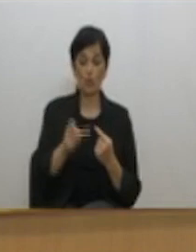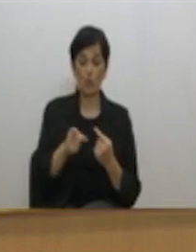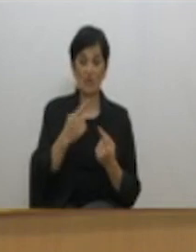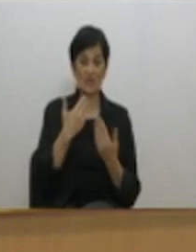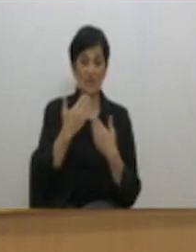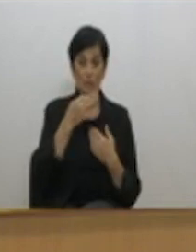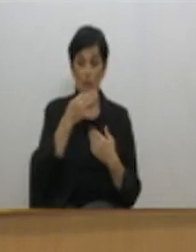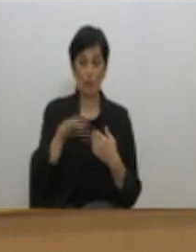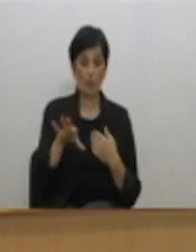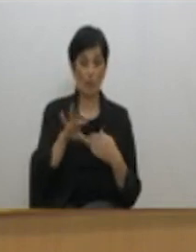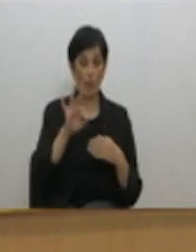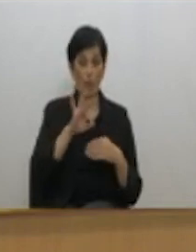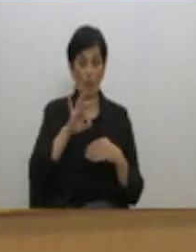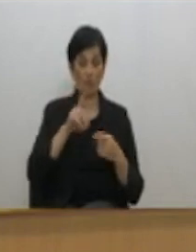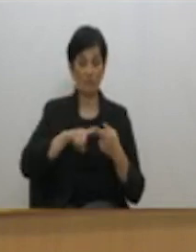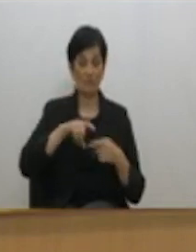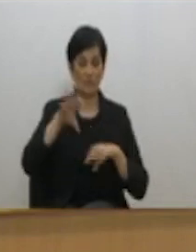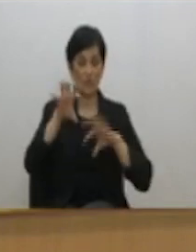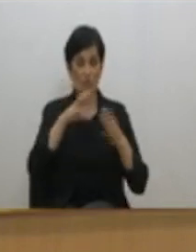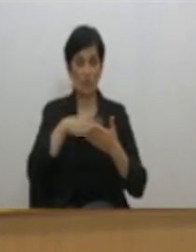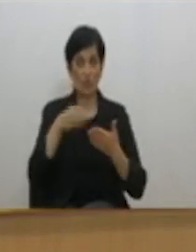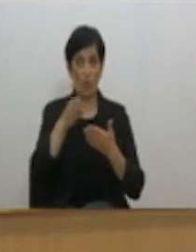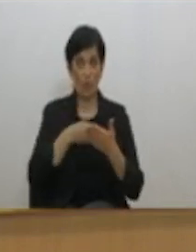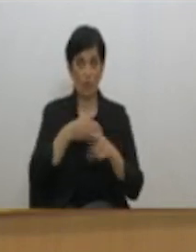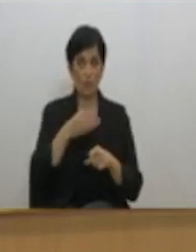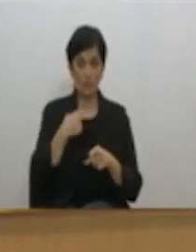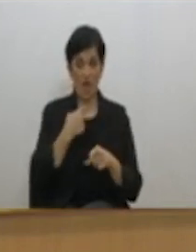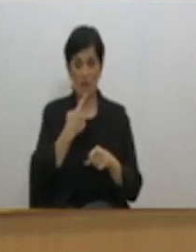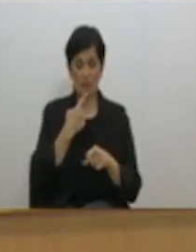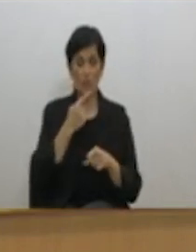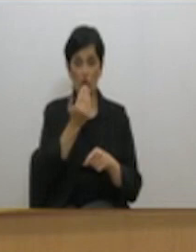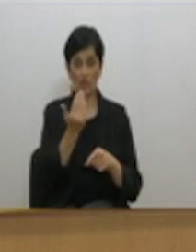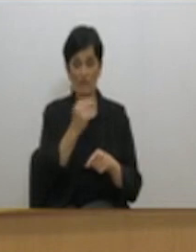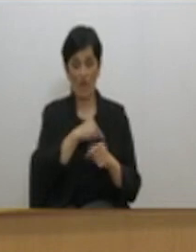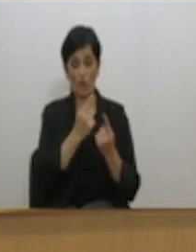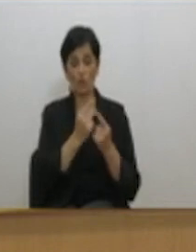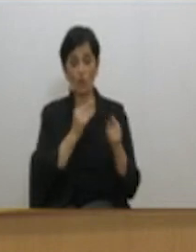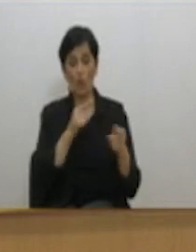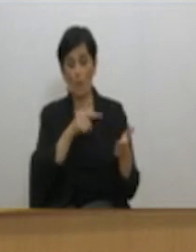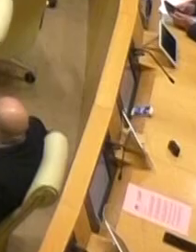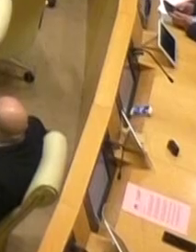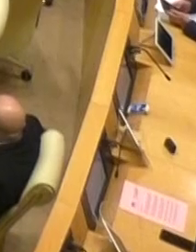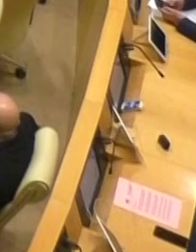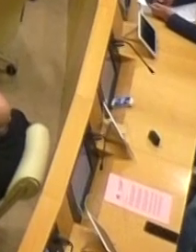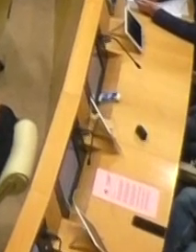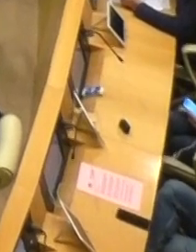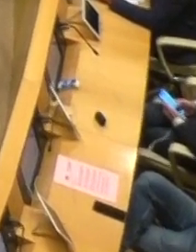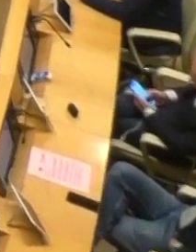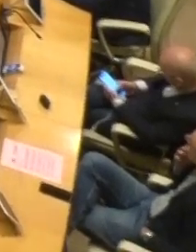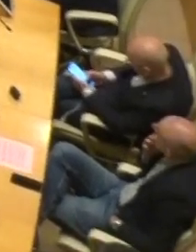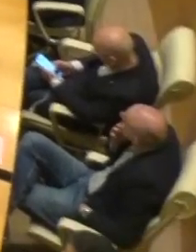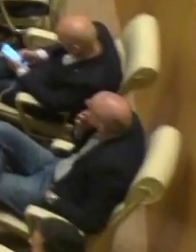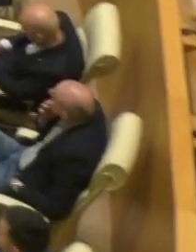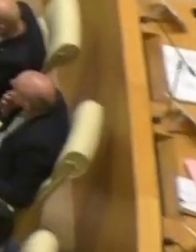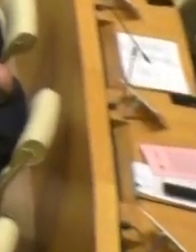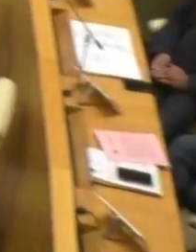მოგწონს დეპოლარიზაციის კონტექსტში, რაც მე ეჭვება ნამდვილად, თქვენივე კოლეგასაც უნდა მიუთითოთ ამასთან დაკავშირებით. ქართული ოცნების